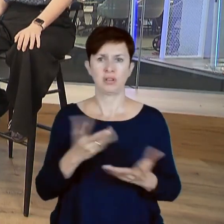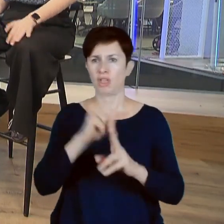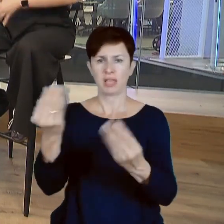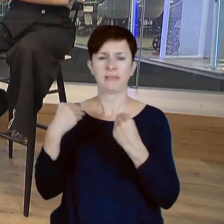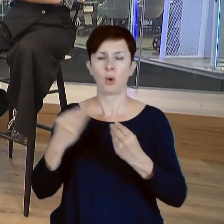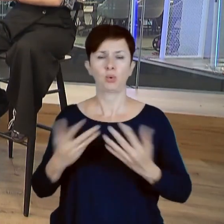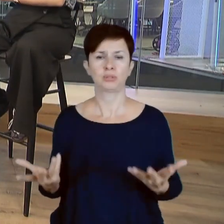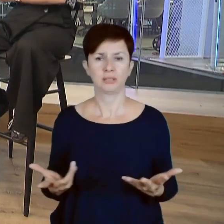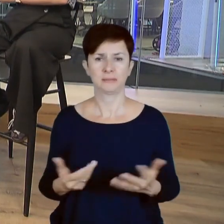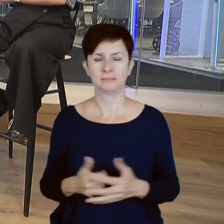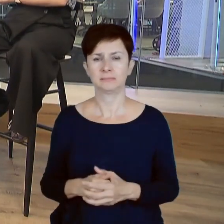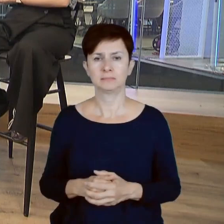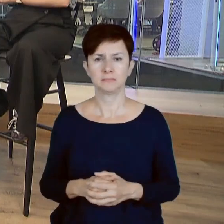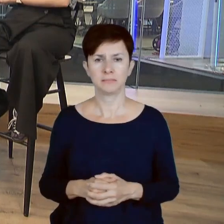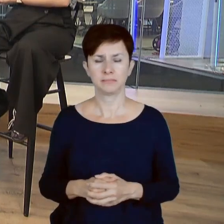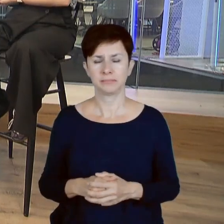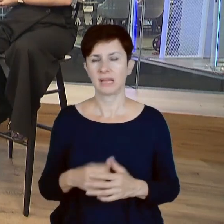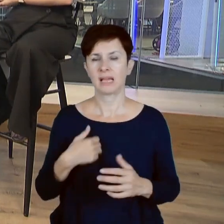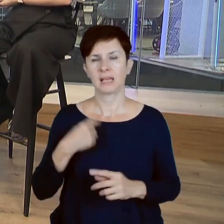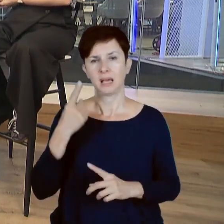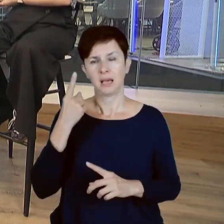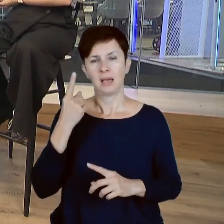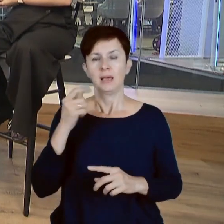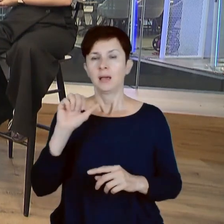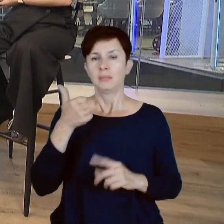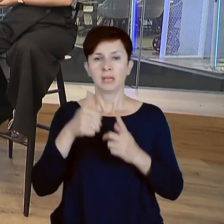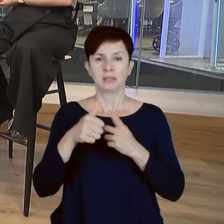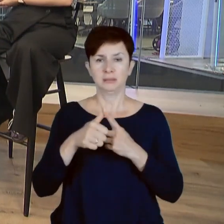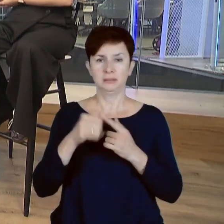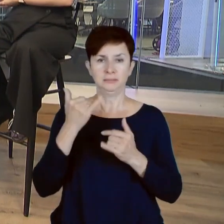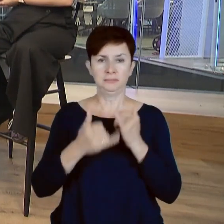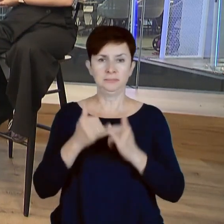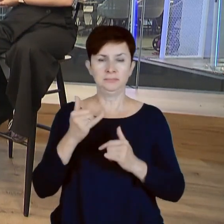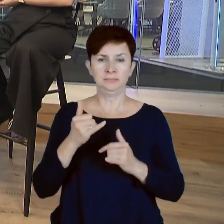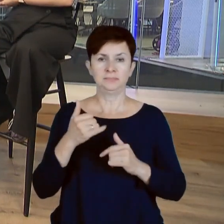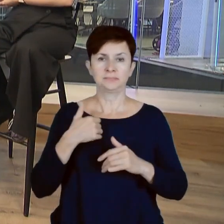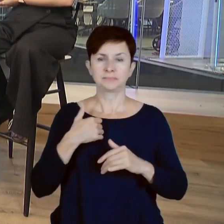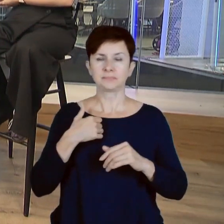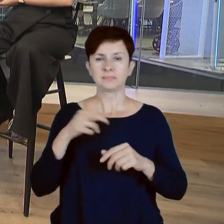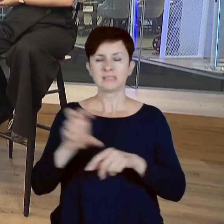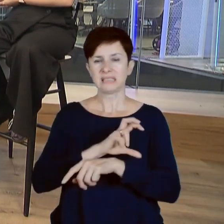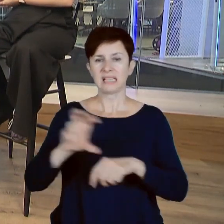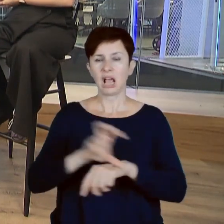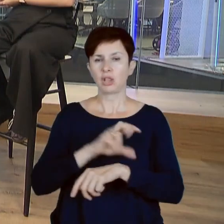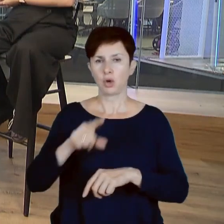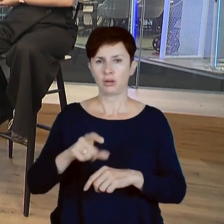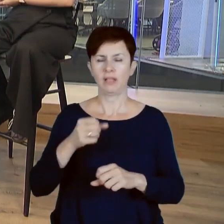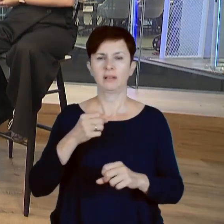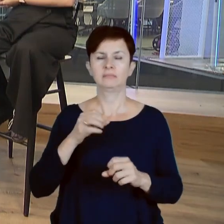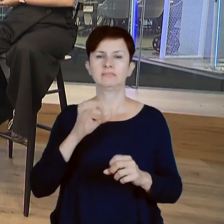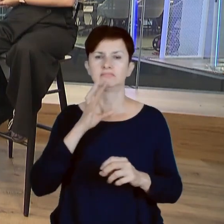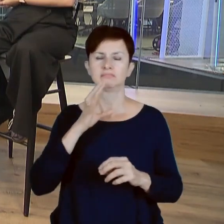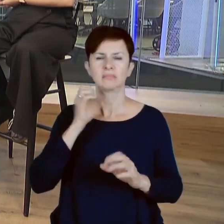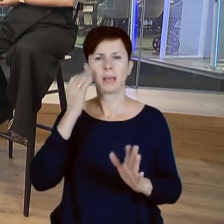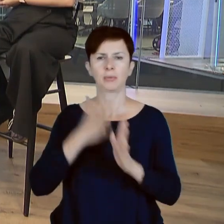takie dwie refleksje. Po pierwsze, jedna to jest, jeżeli siadam z tą technologią, taki najprostszy nawyk, który można sobie wypracować,